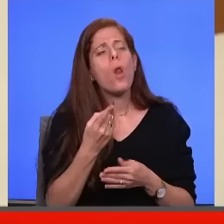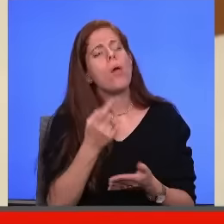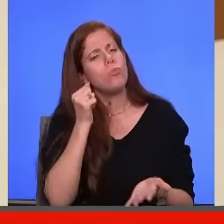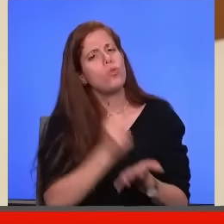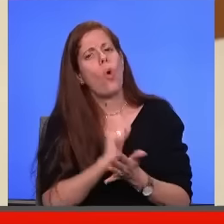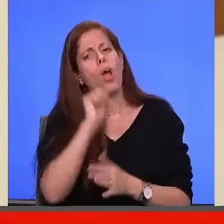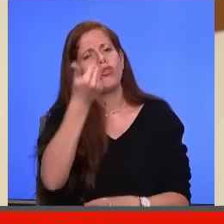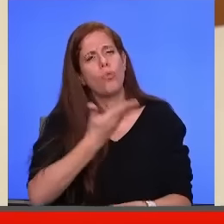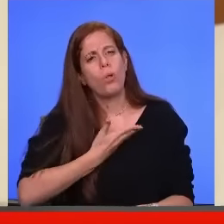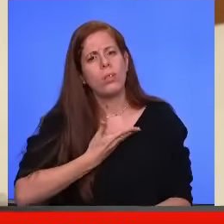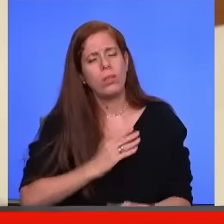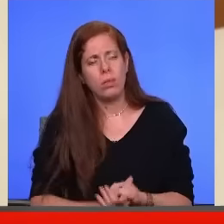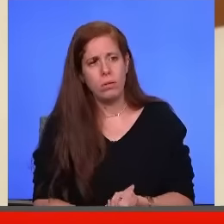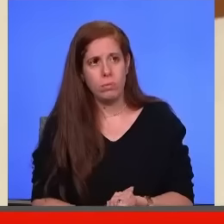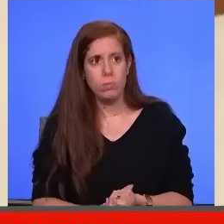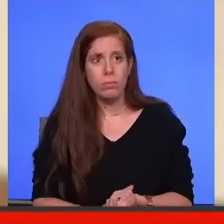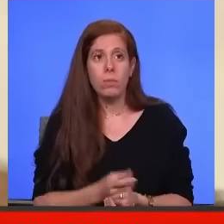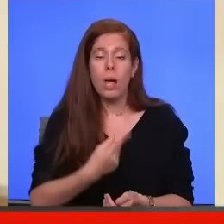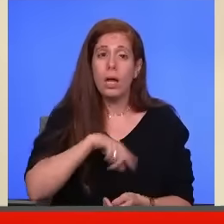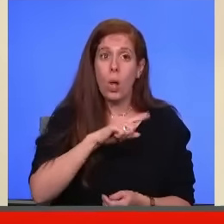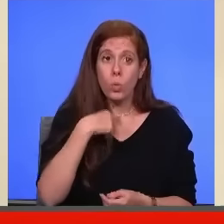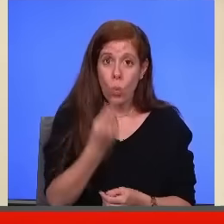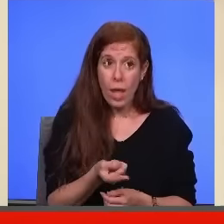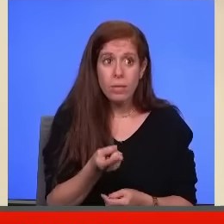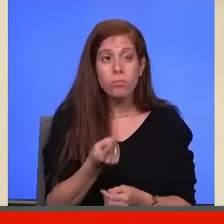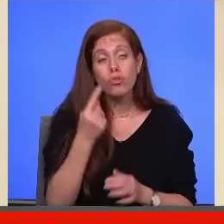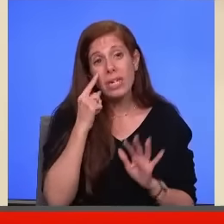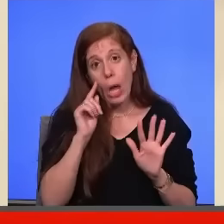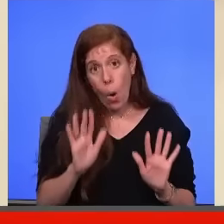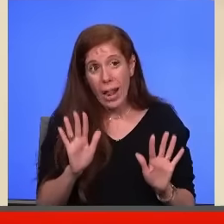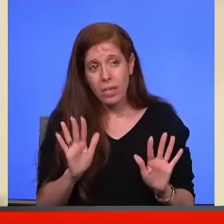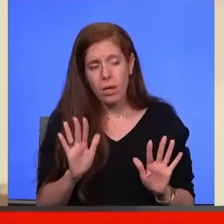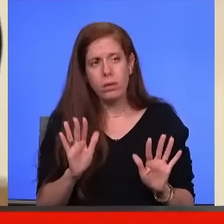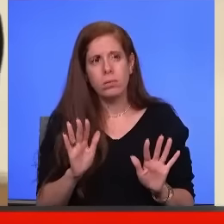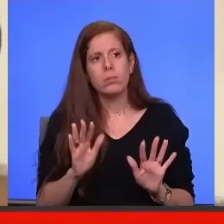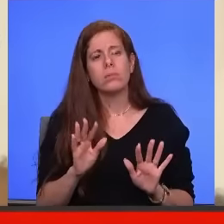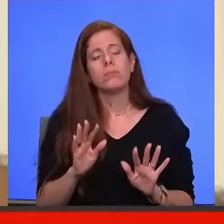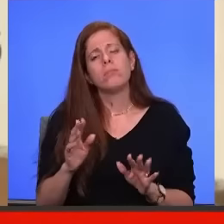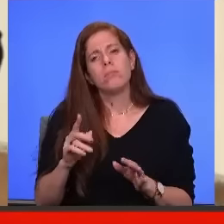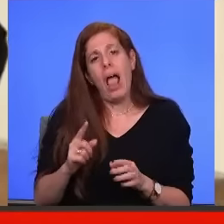ראשון. אנחנו טוענים שככל הנראה מרשנו